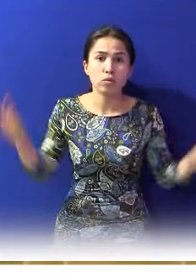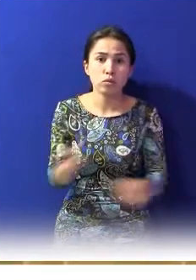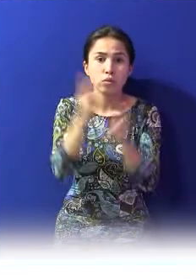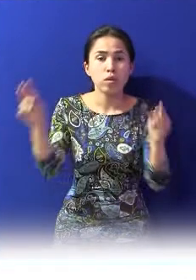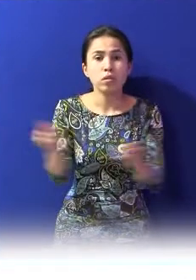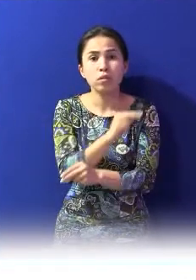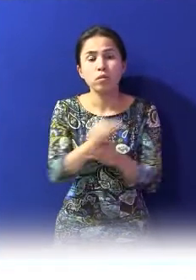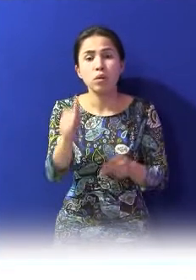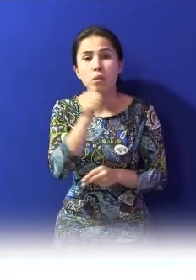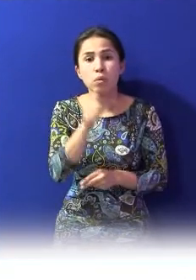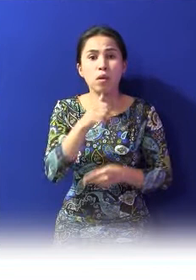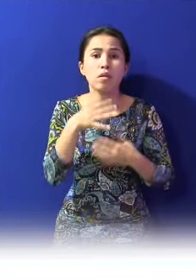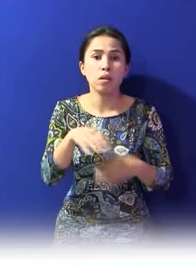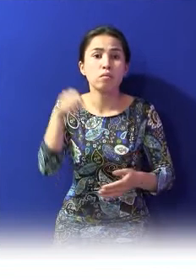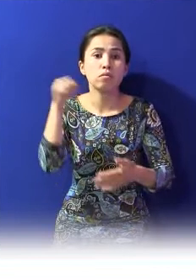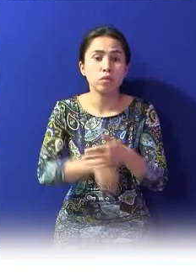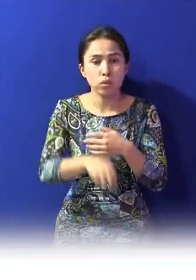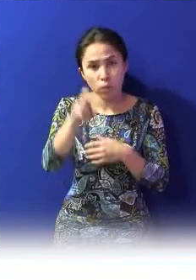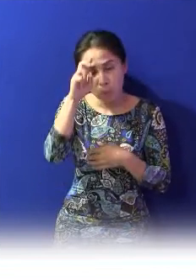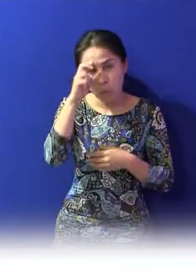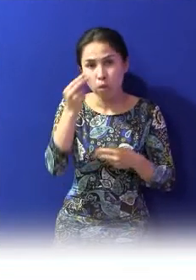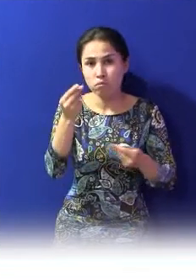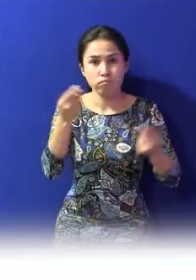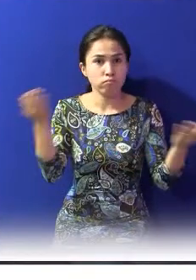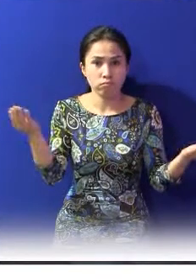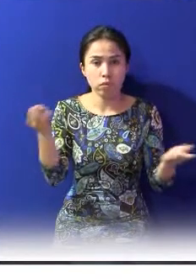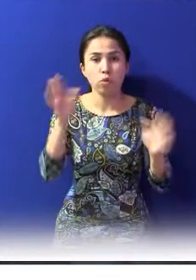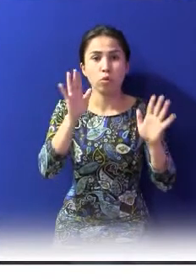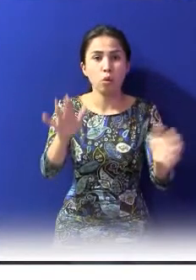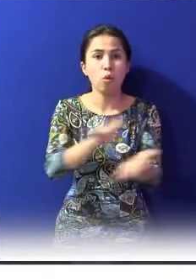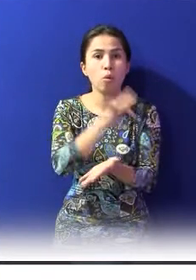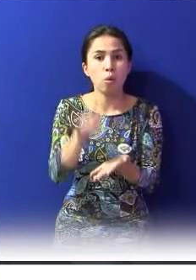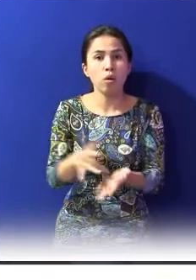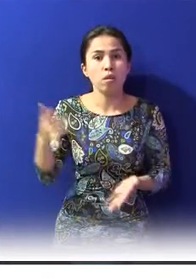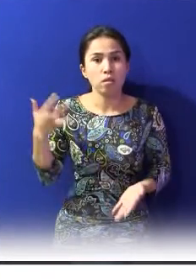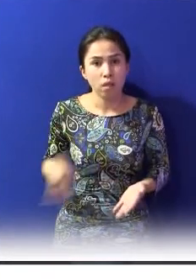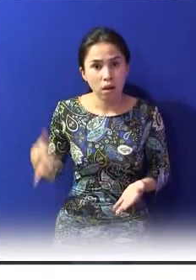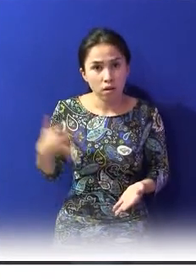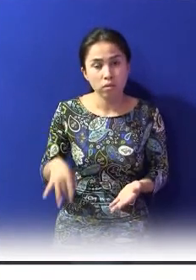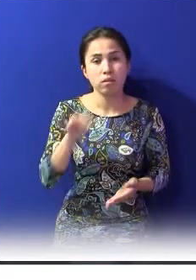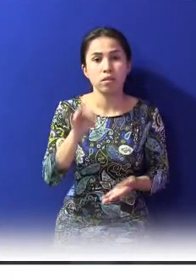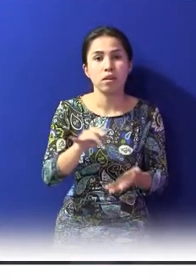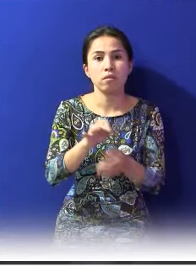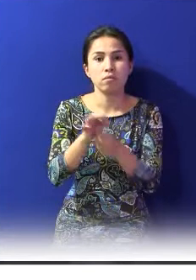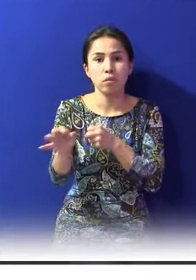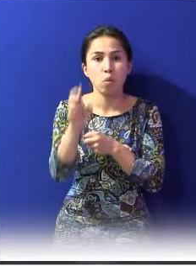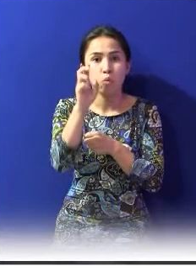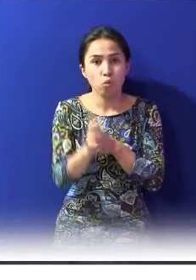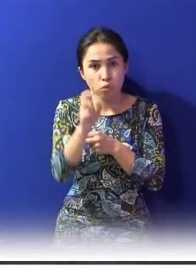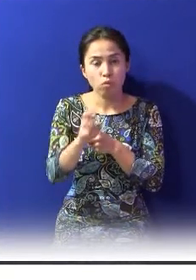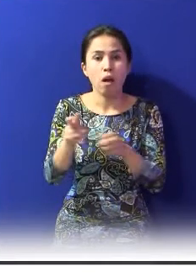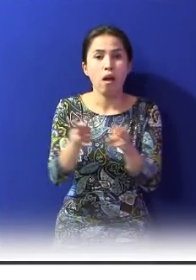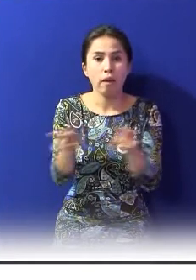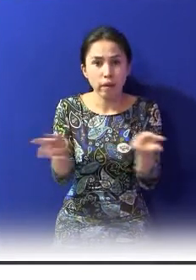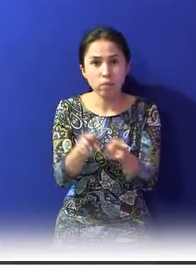келеді. Мемлекеттік жекеменшік әріптестік аясында жекеменшік балабақшаларда мемлекеттік білім беру тапсырысы жүзеге асырылады. Сондай-ақ білім